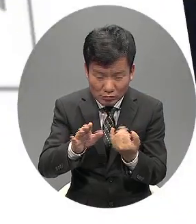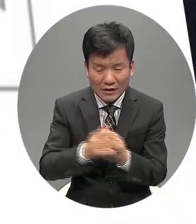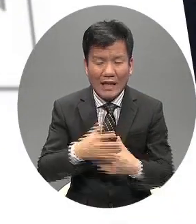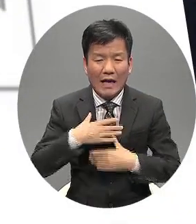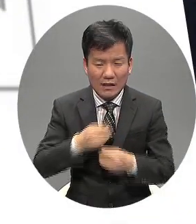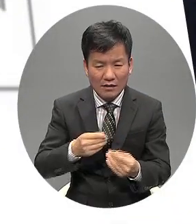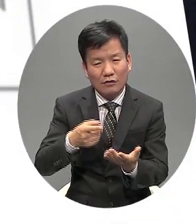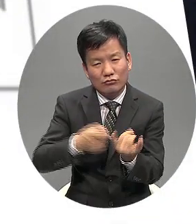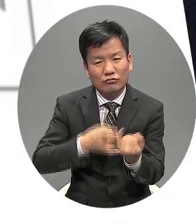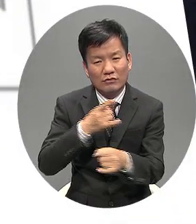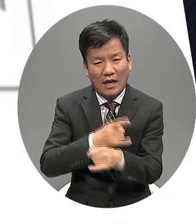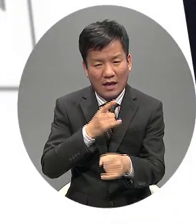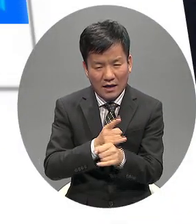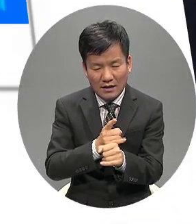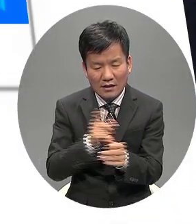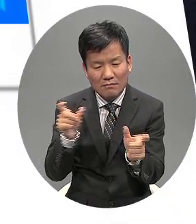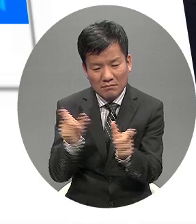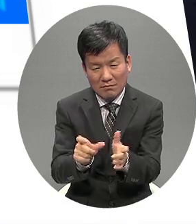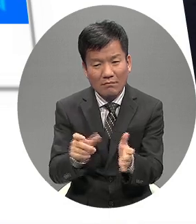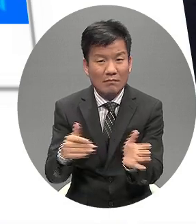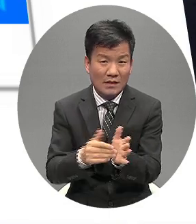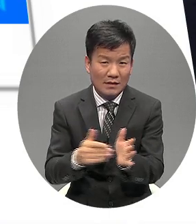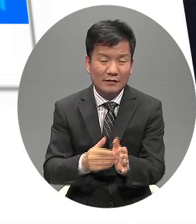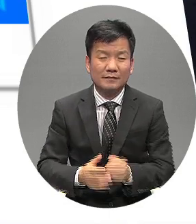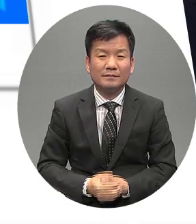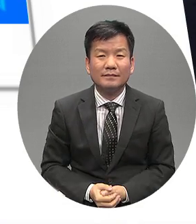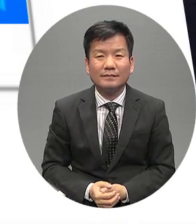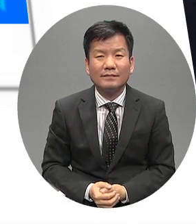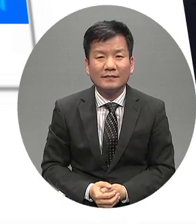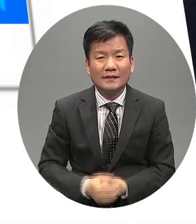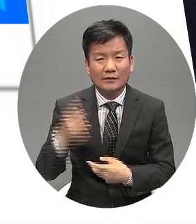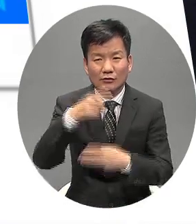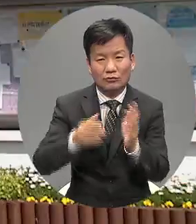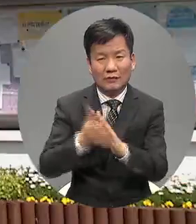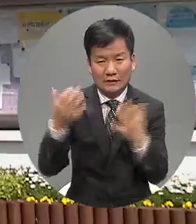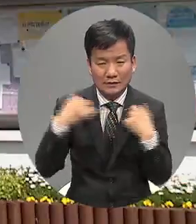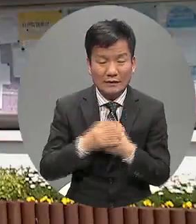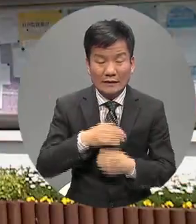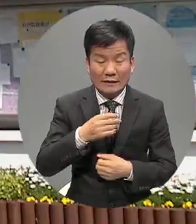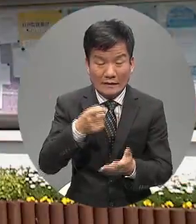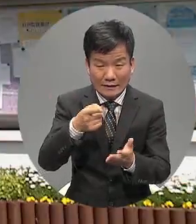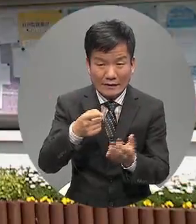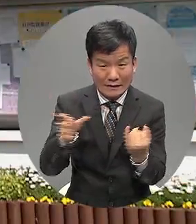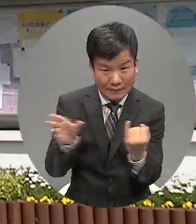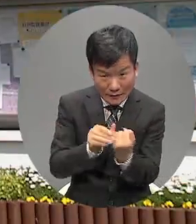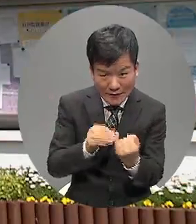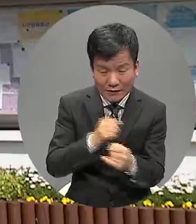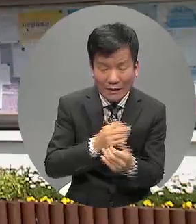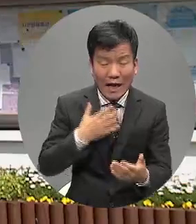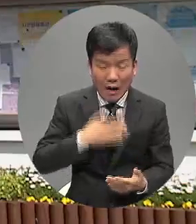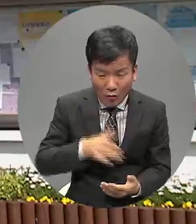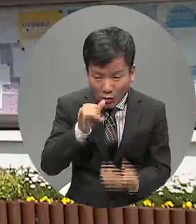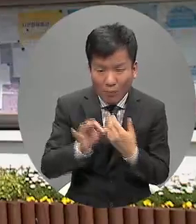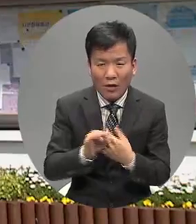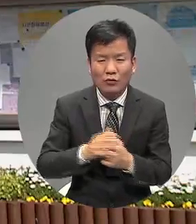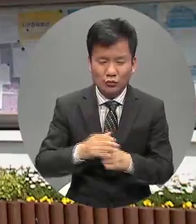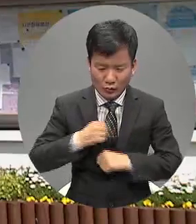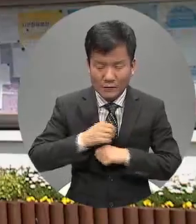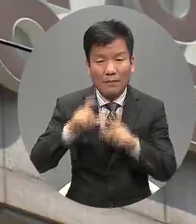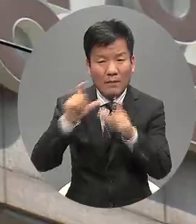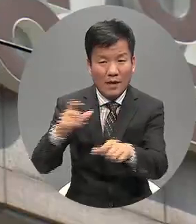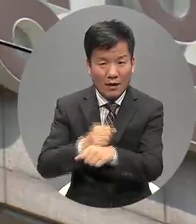안전하게 수술을 진행하도록 예외 규정을 두고 있습니다. 청주시는 임신 사실을 알고도 수술한 병원이 파악되면 경고